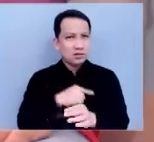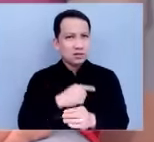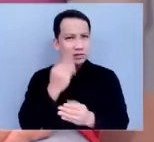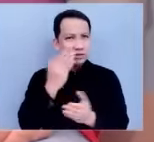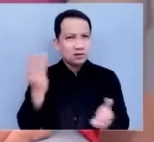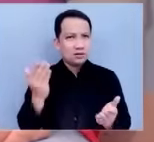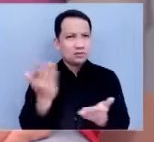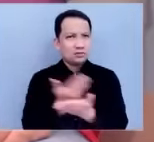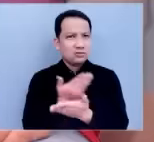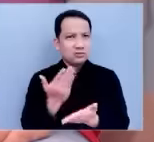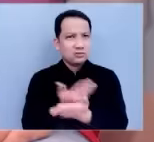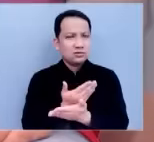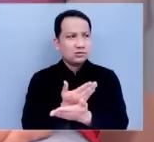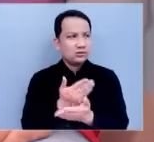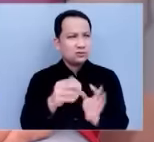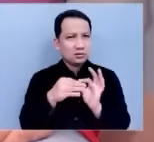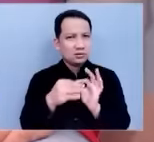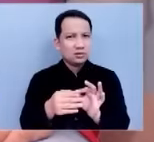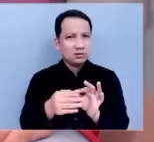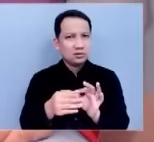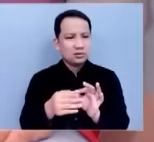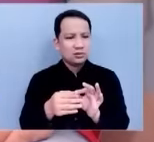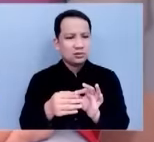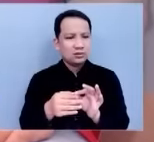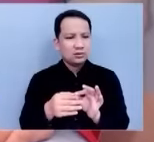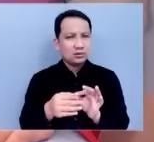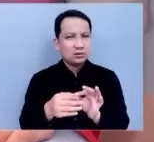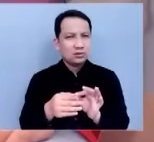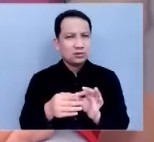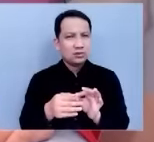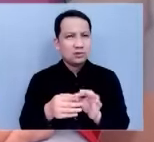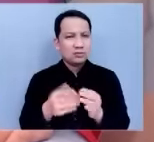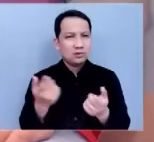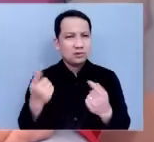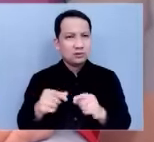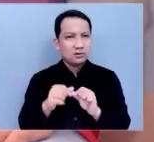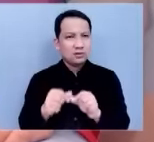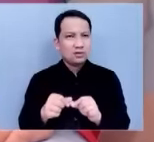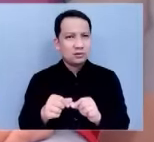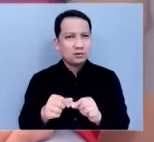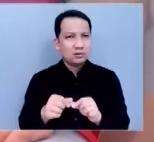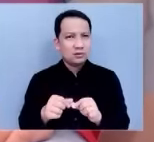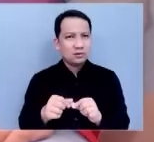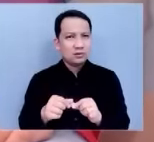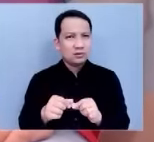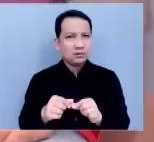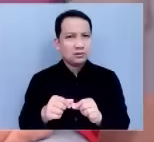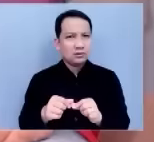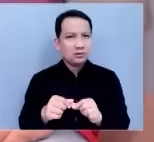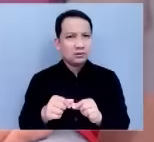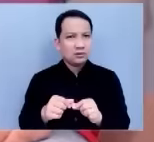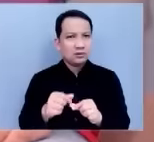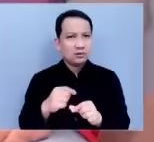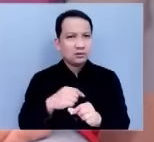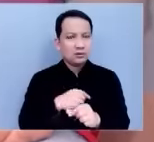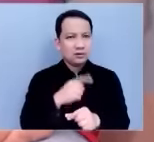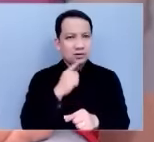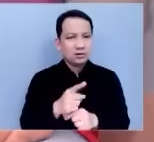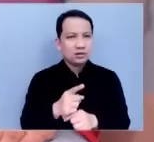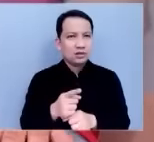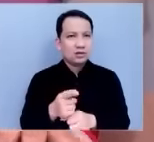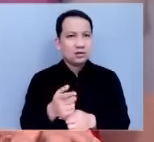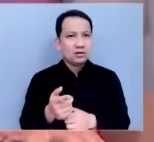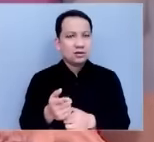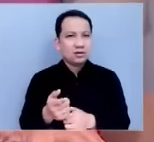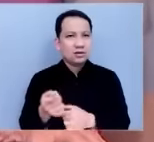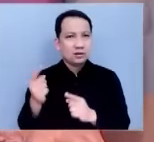Mga bagong portions and eventually siguro mga pagdadagdag din ng mga bagong Dabarkads. Wala bang